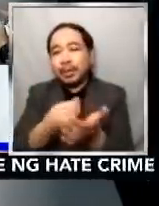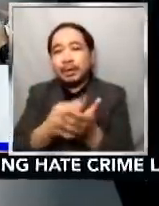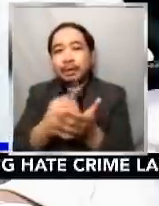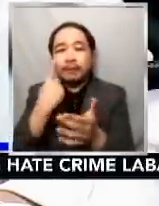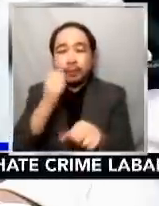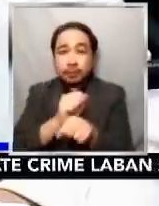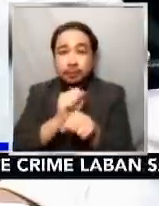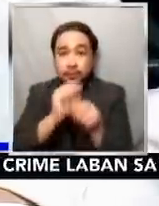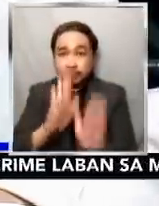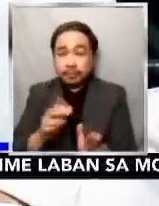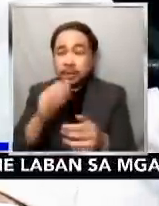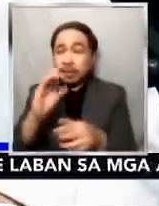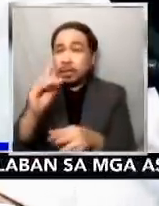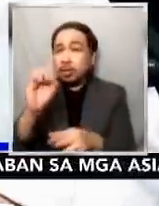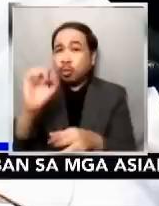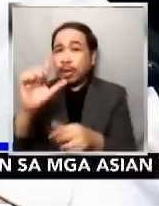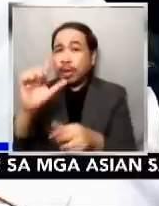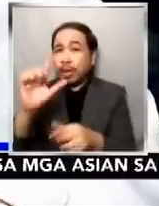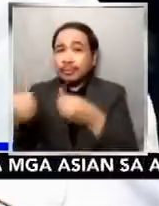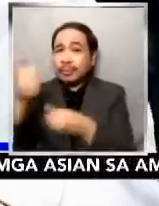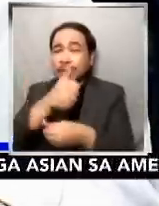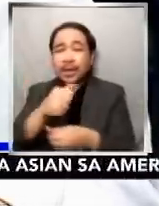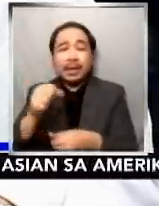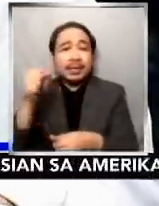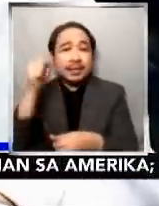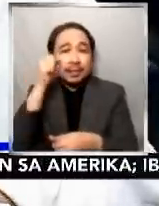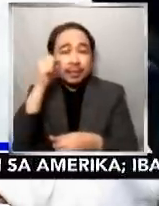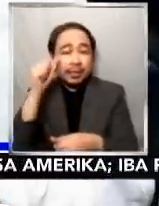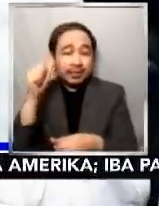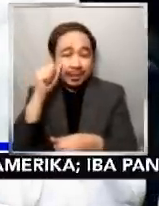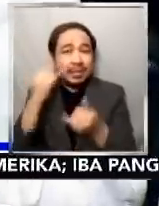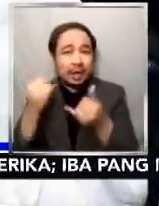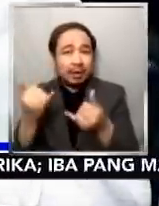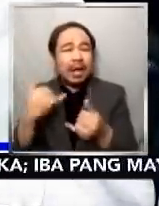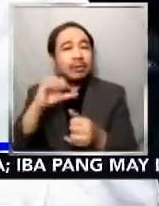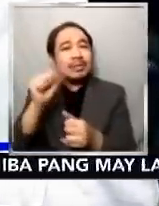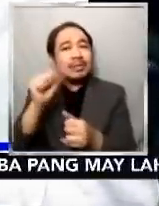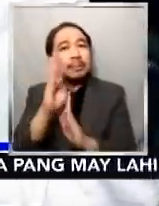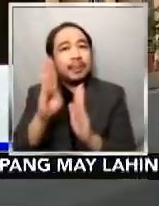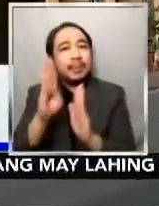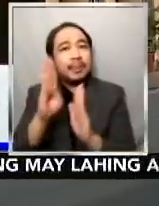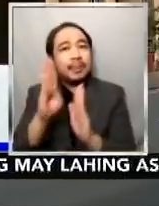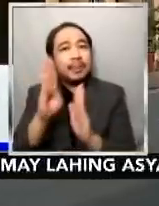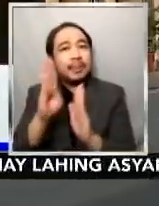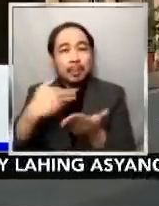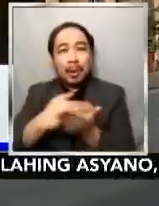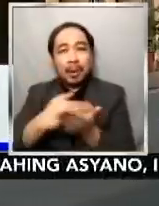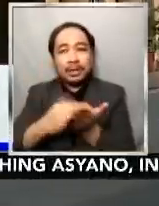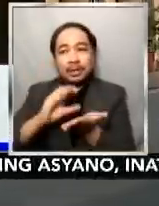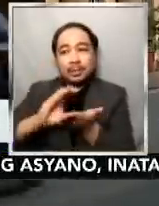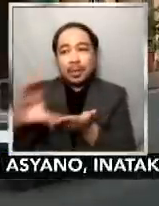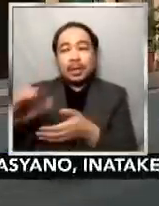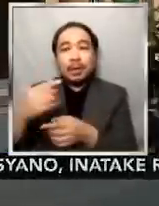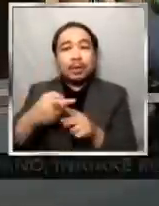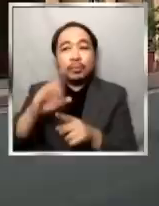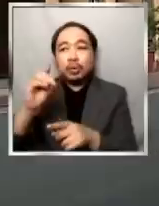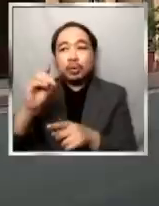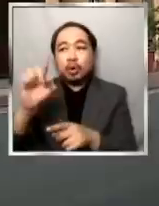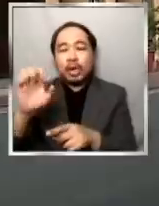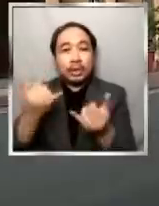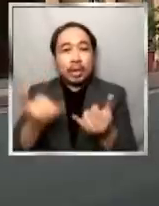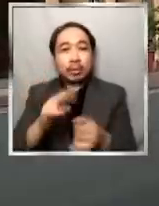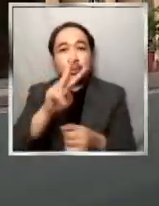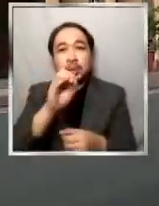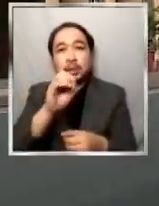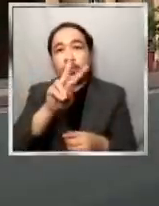Bello III, 10 bilyong piso ang kabuuang alokasyon para sa dole ngayong taong 2021. Mariz Umali, Nakatutok, 24